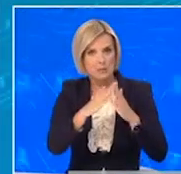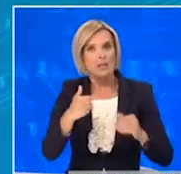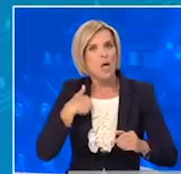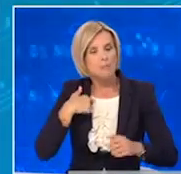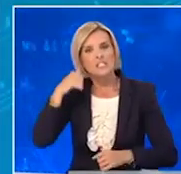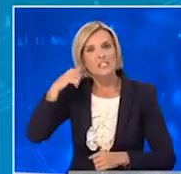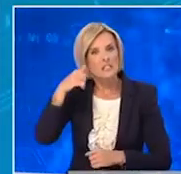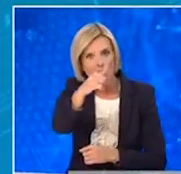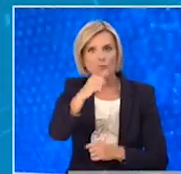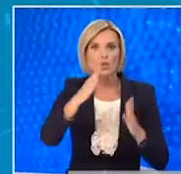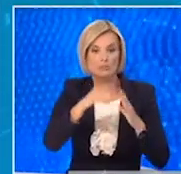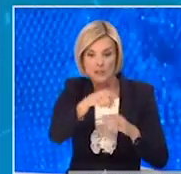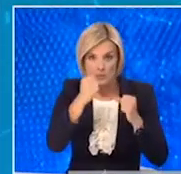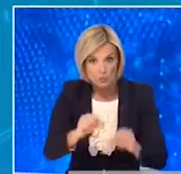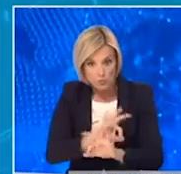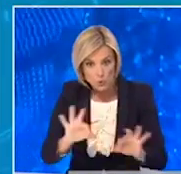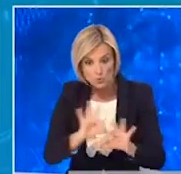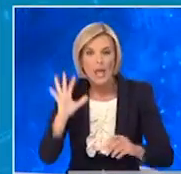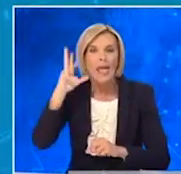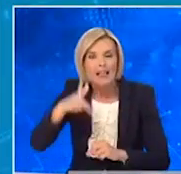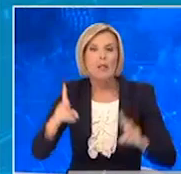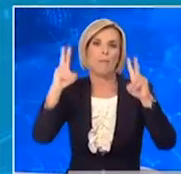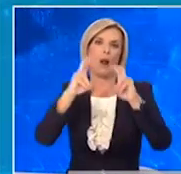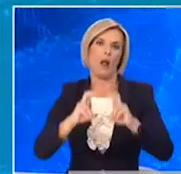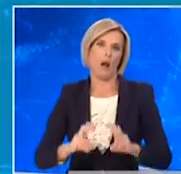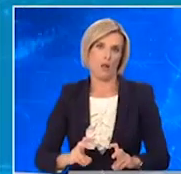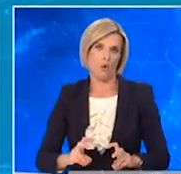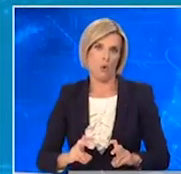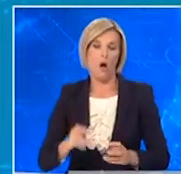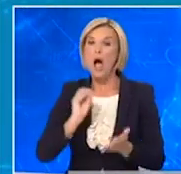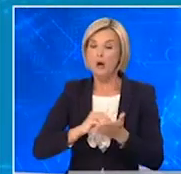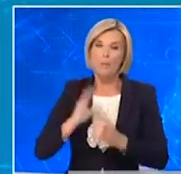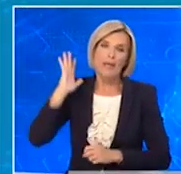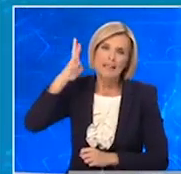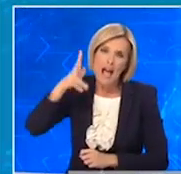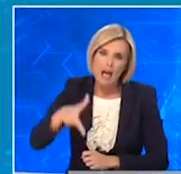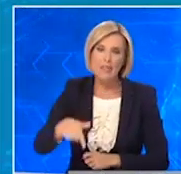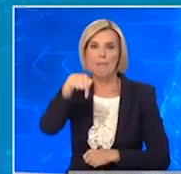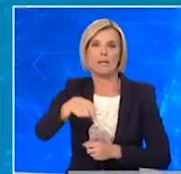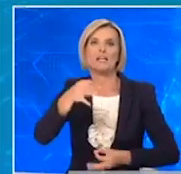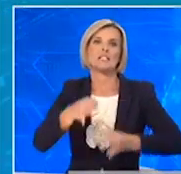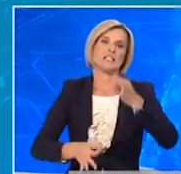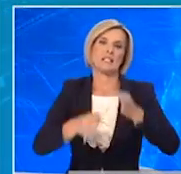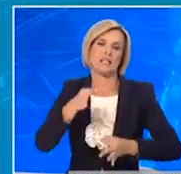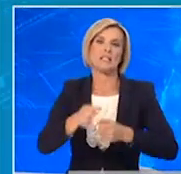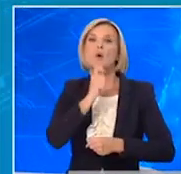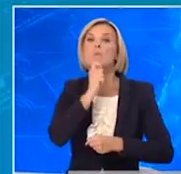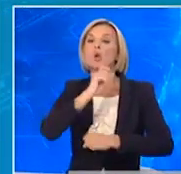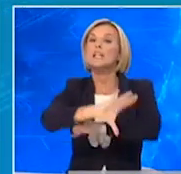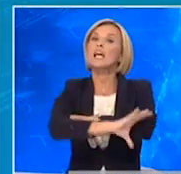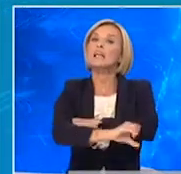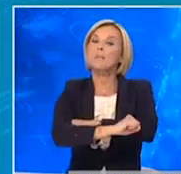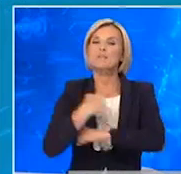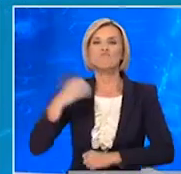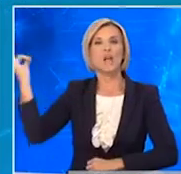επαφών είτε σε επίπεδο κρουσμάτων, και με τις καθημερινές συσκέψεις που έχουμε εδώ στη Γενική Γραμματεία Πολιτικής Προστασίας, με την άριστη